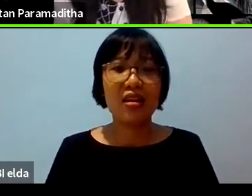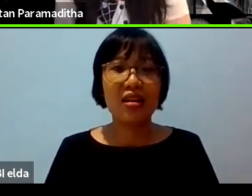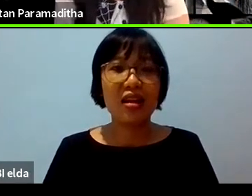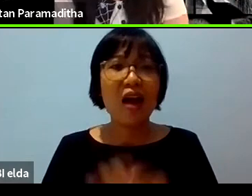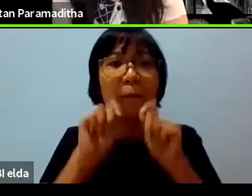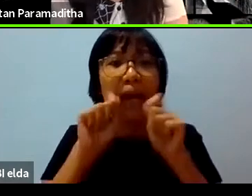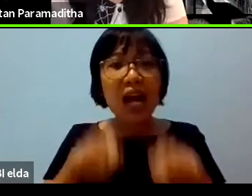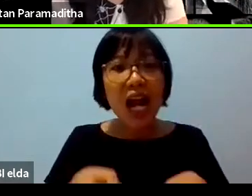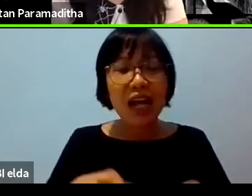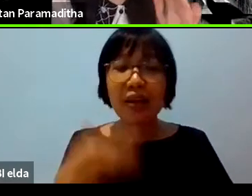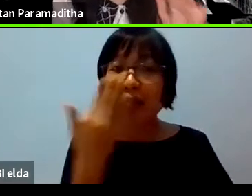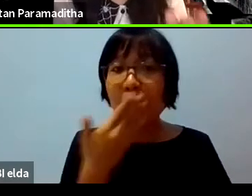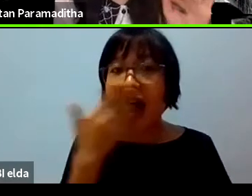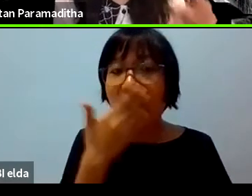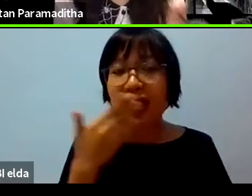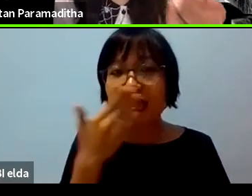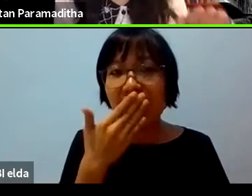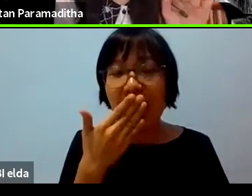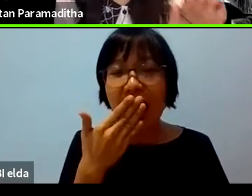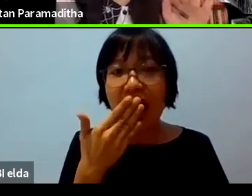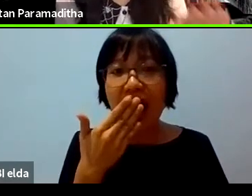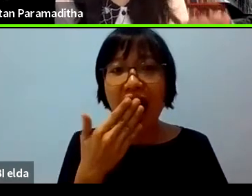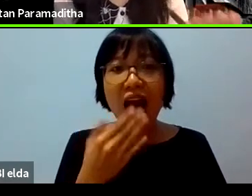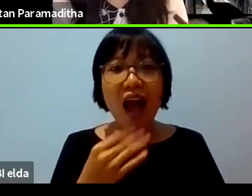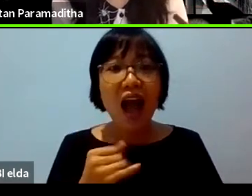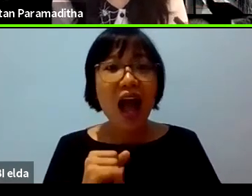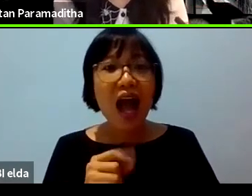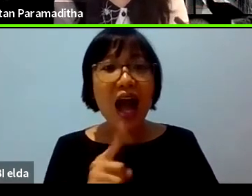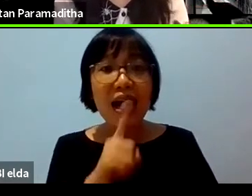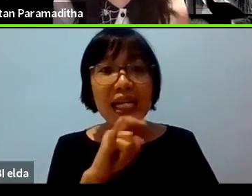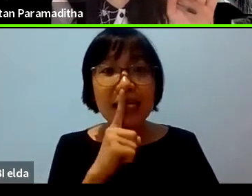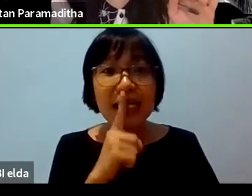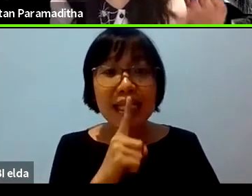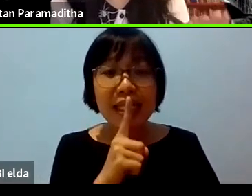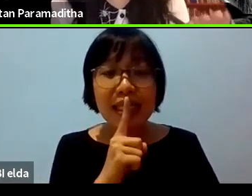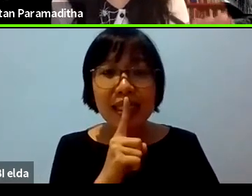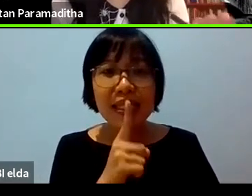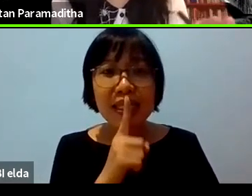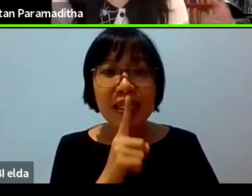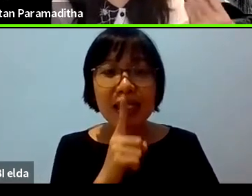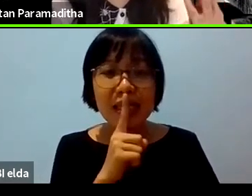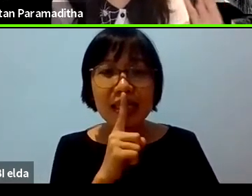valid. Dan di dalam struktur